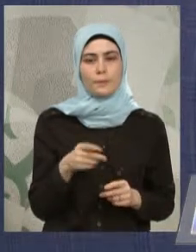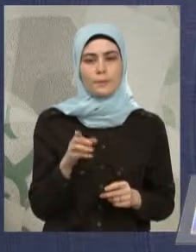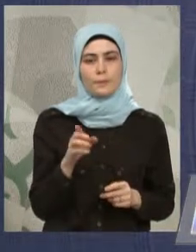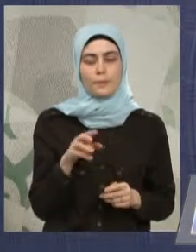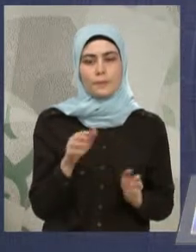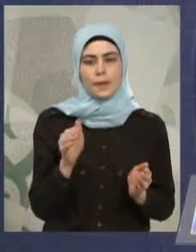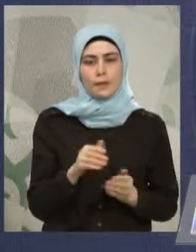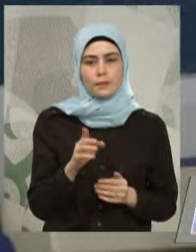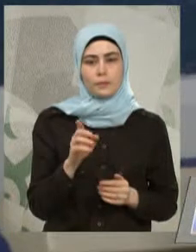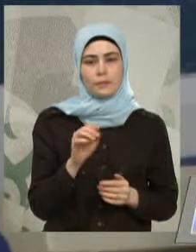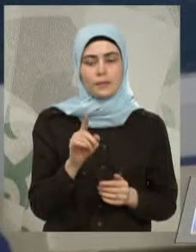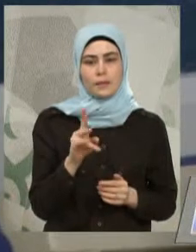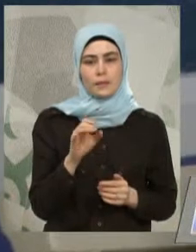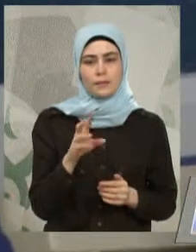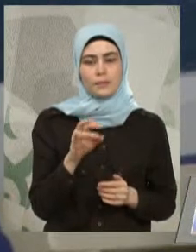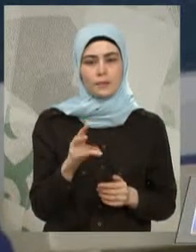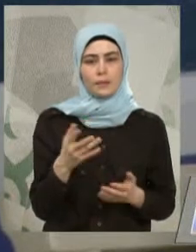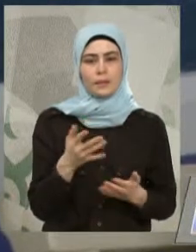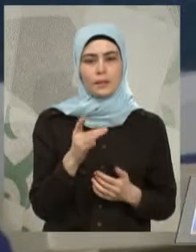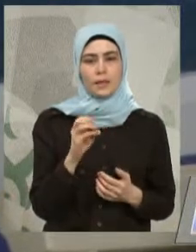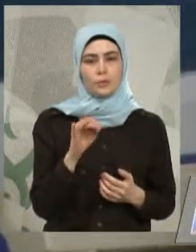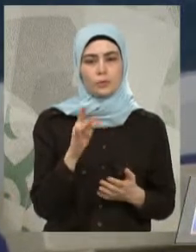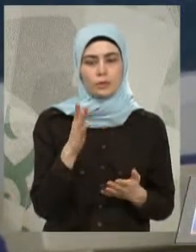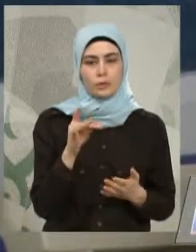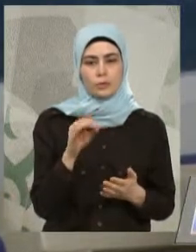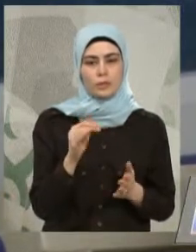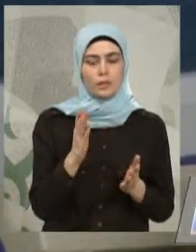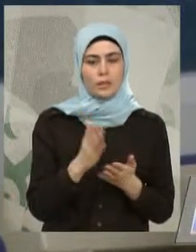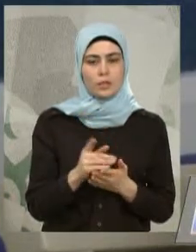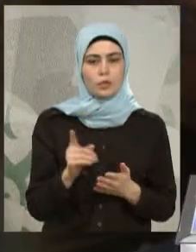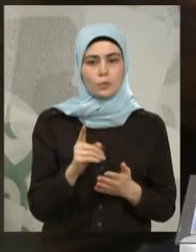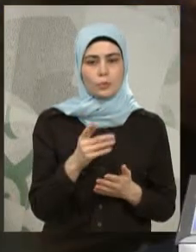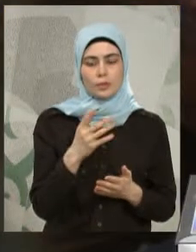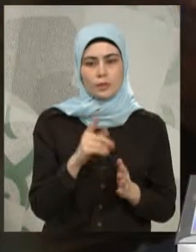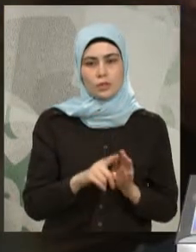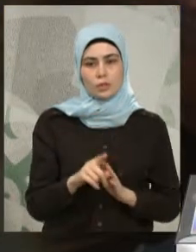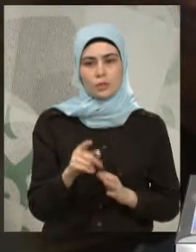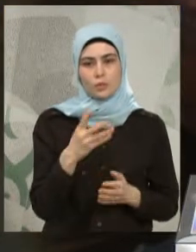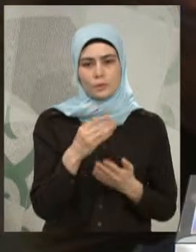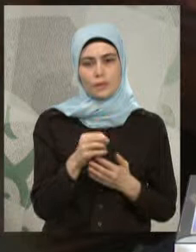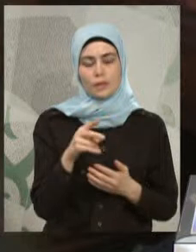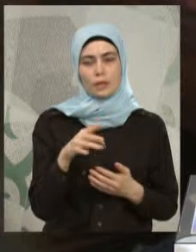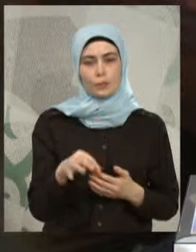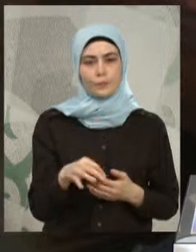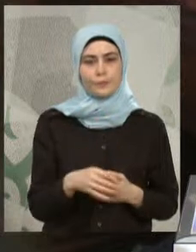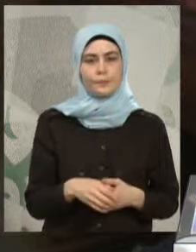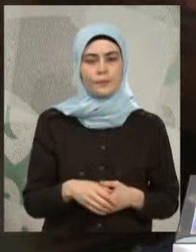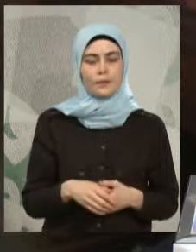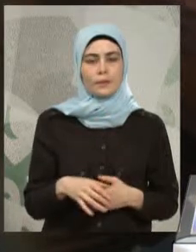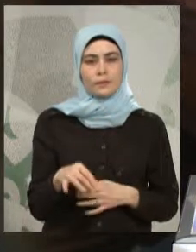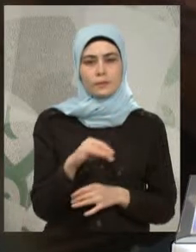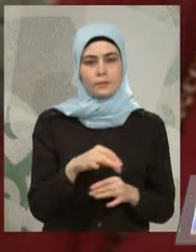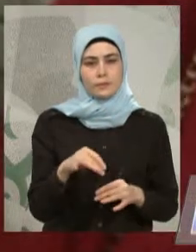если они в нашей республике, и какие ресурсы роста уже есть для того, чтобы собственное дело стало успешным? На повестке дня самые актуальные